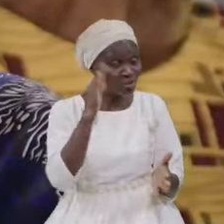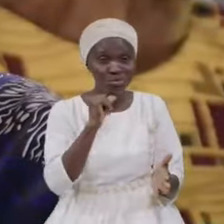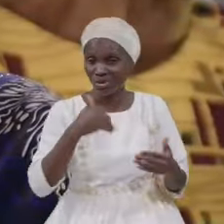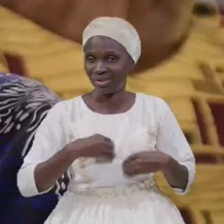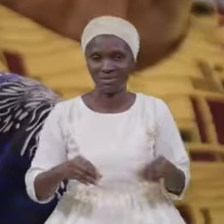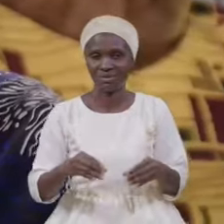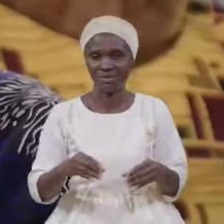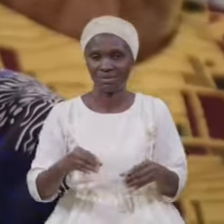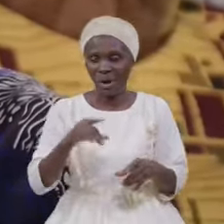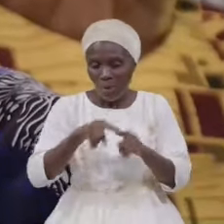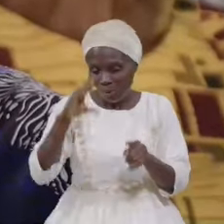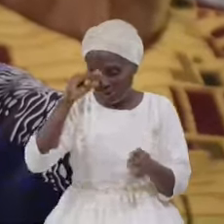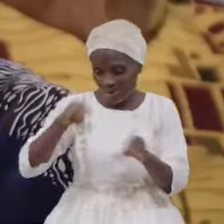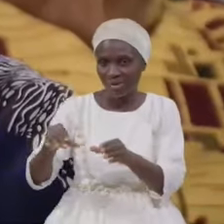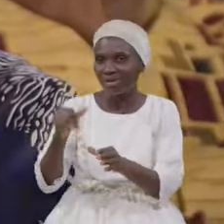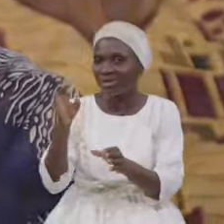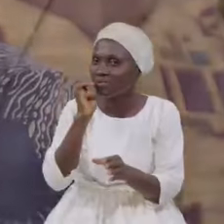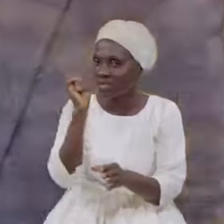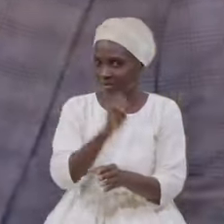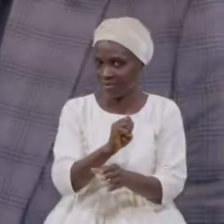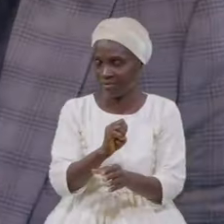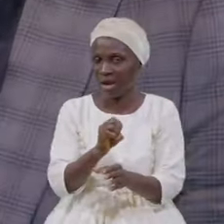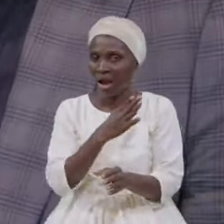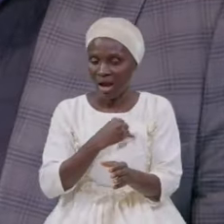Et avec tout cela, au palais,